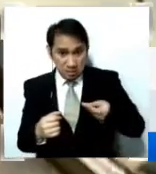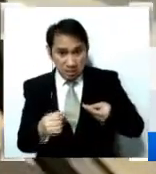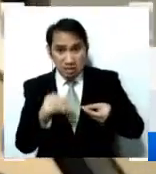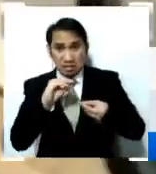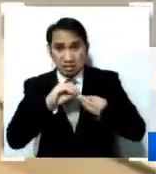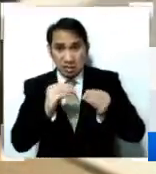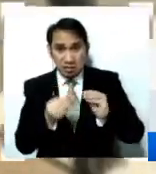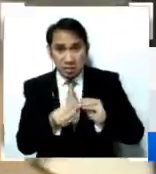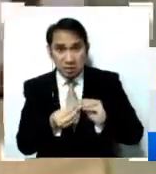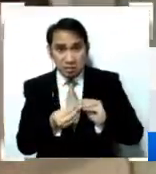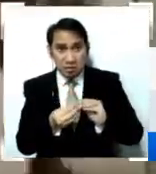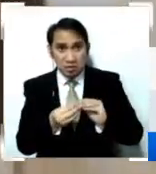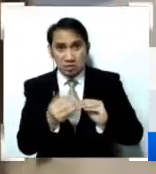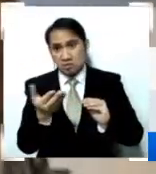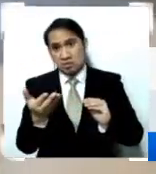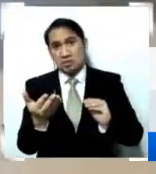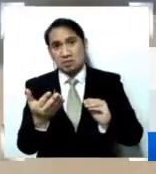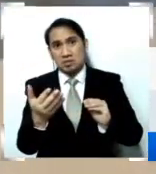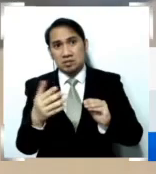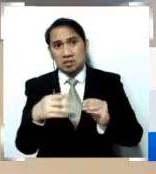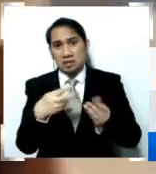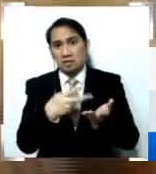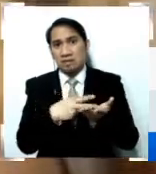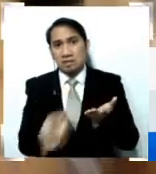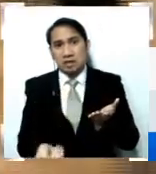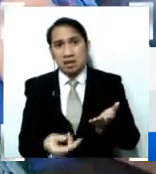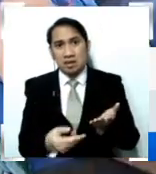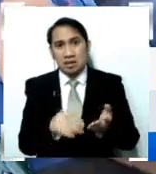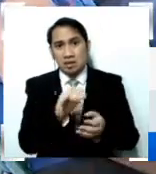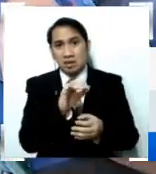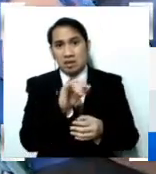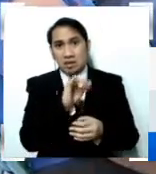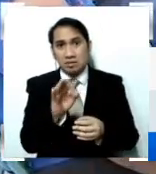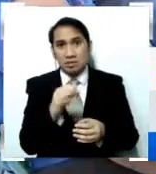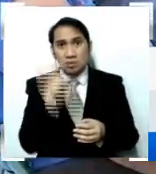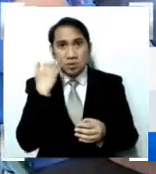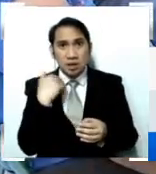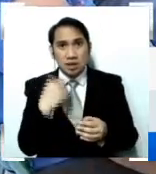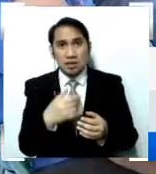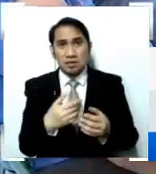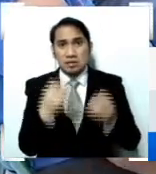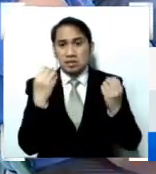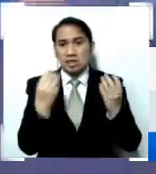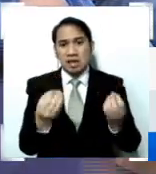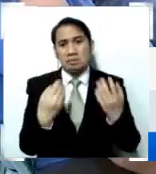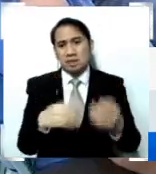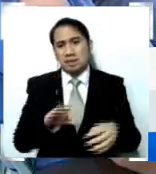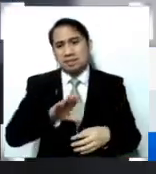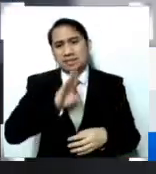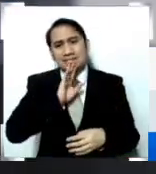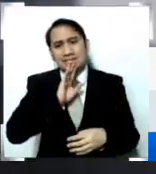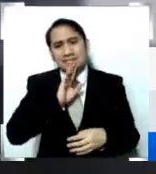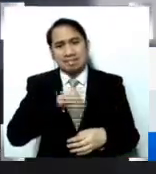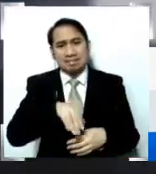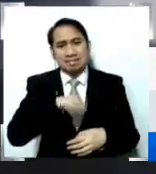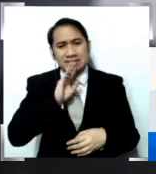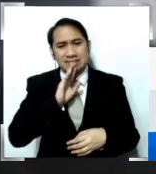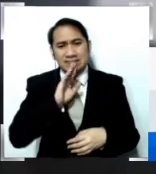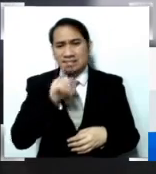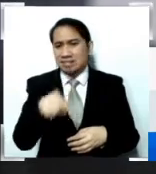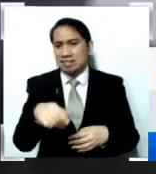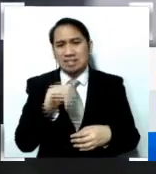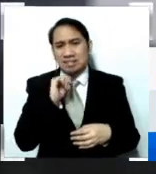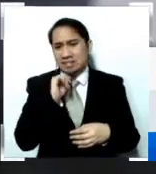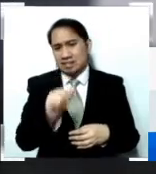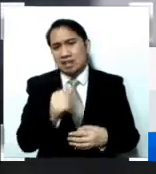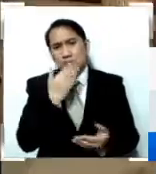kaya. Sabihin niyo kung ilang kaya ninyo. Marami ang nadismaya sa anilay hindi maayos na protocol sa